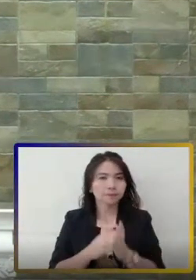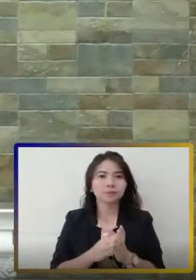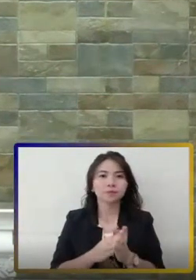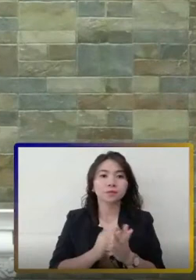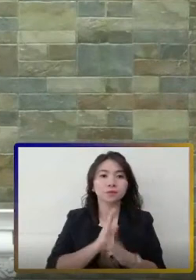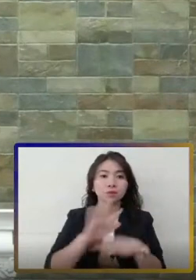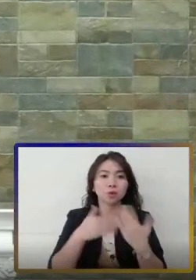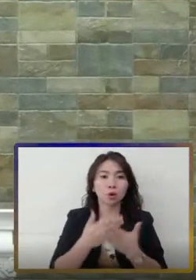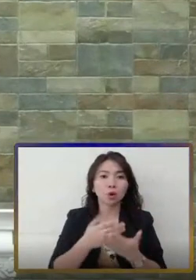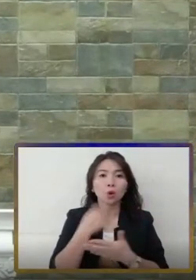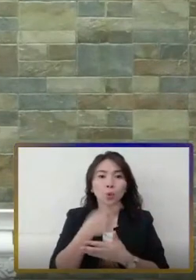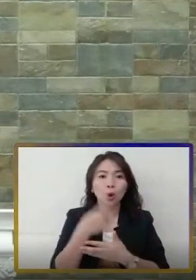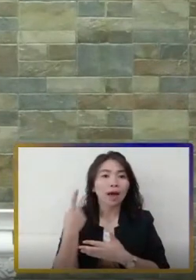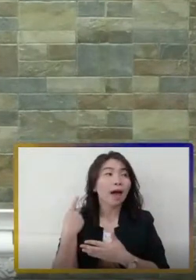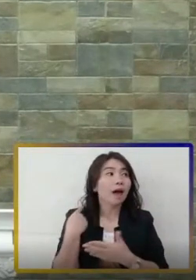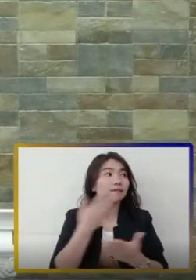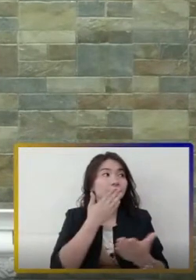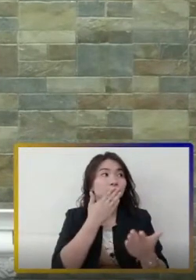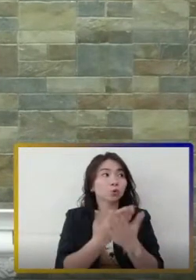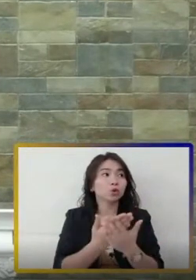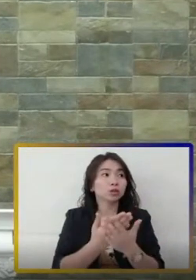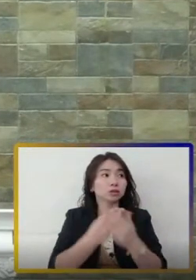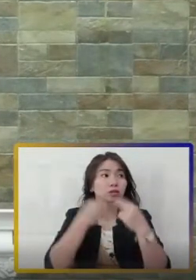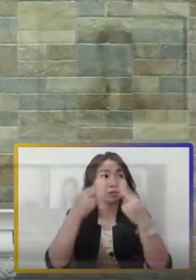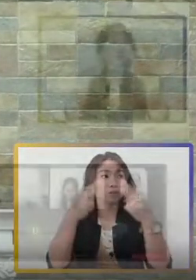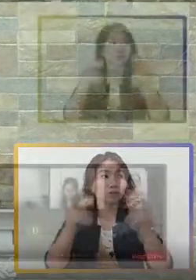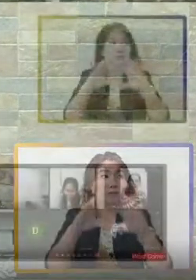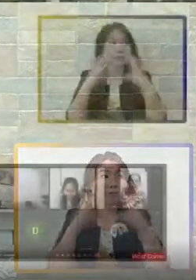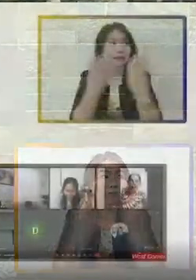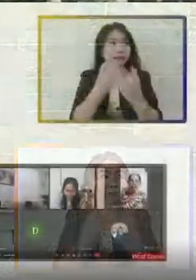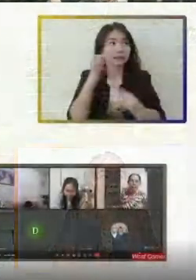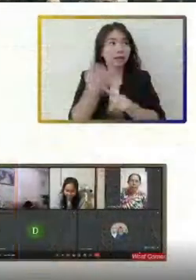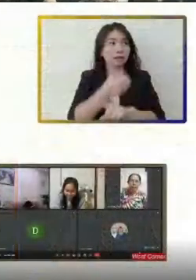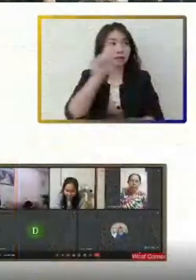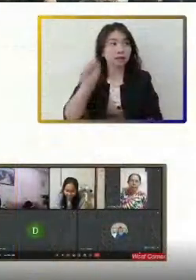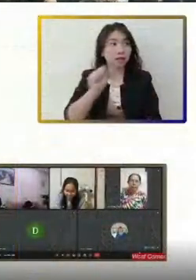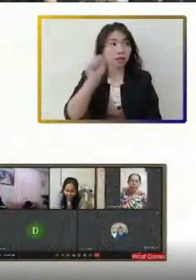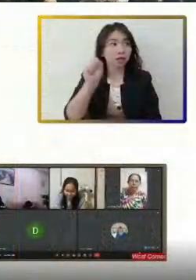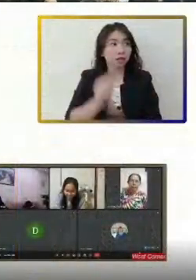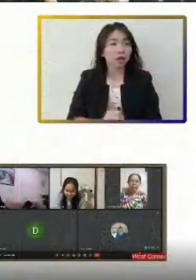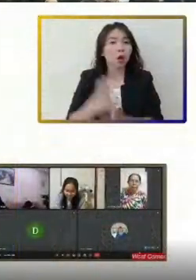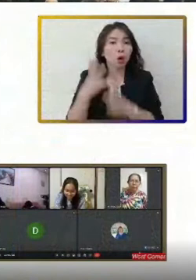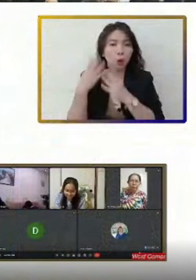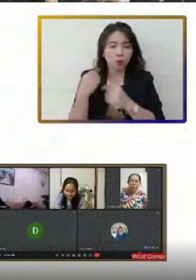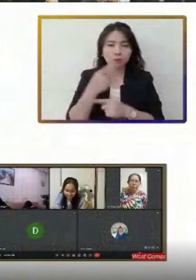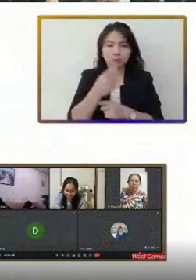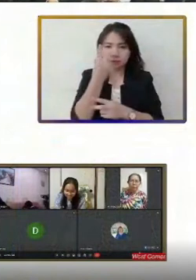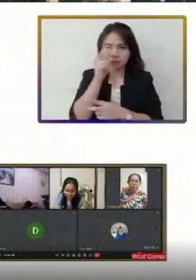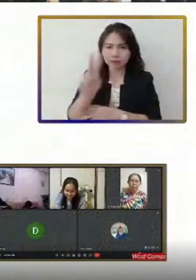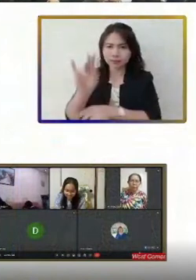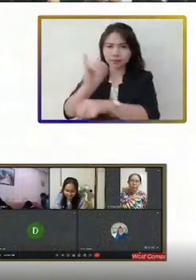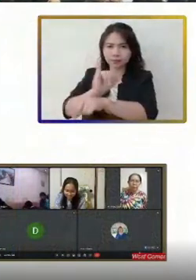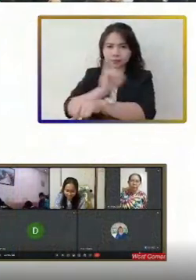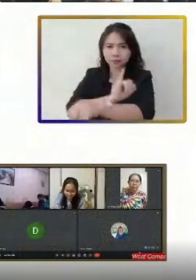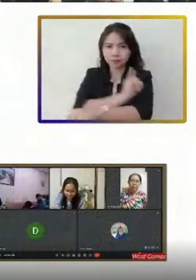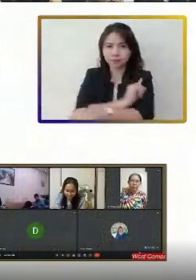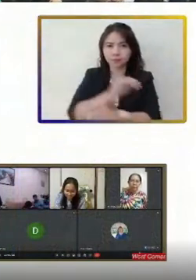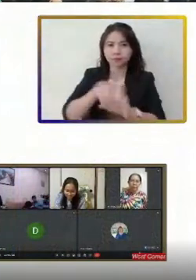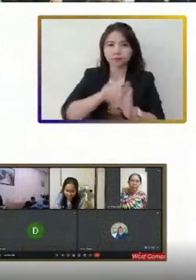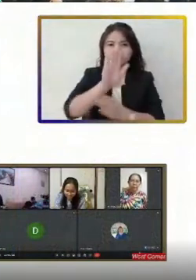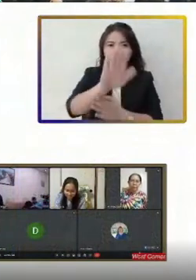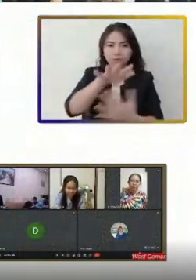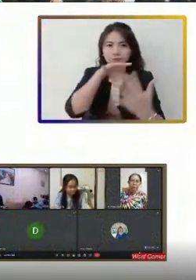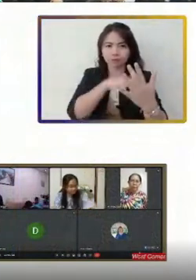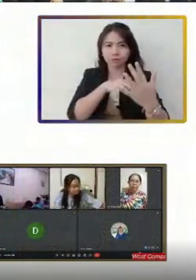po ng Good News class, no? Sana makakita na kayo ng improvement sa mga ano ninyo, sa